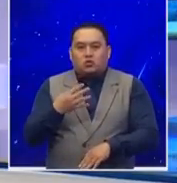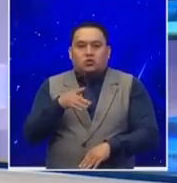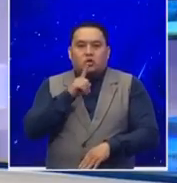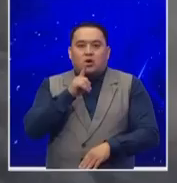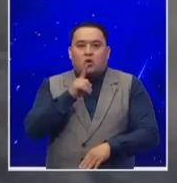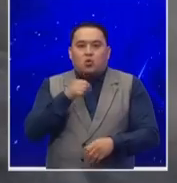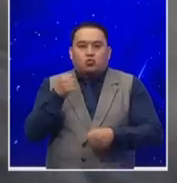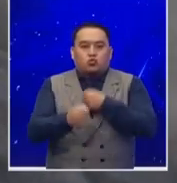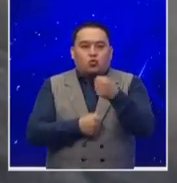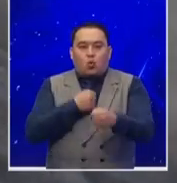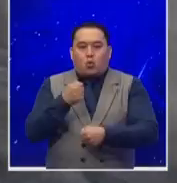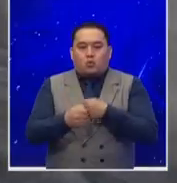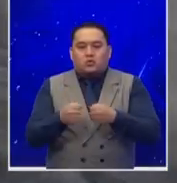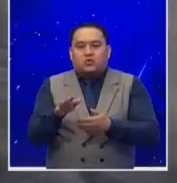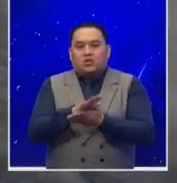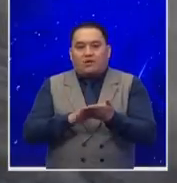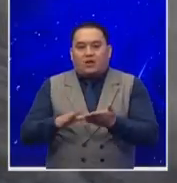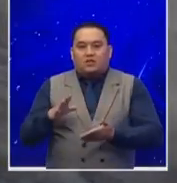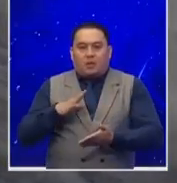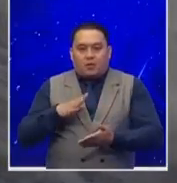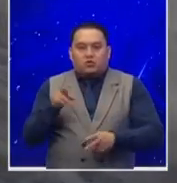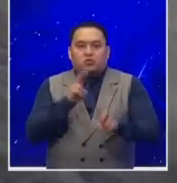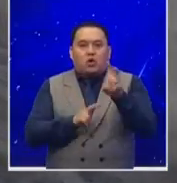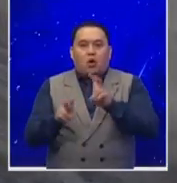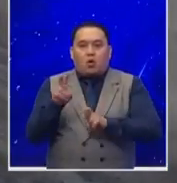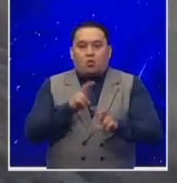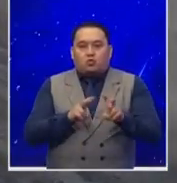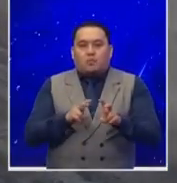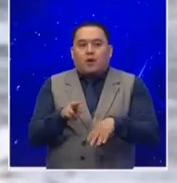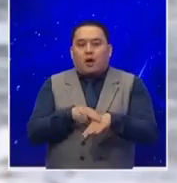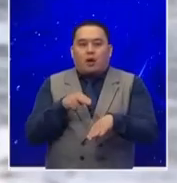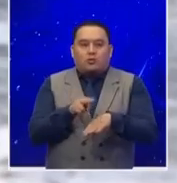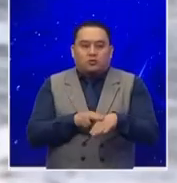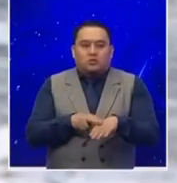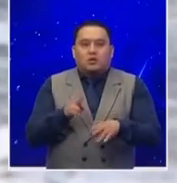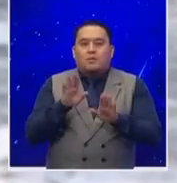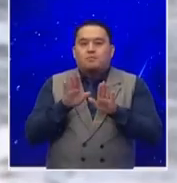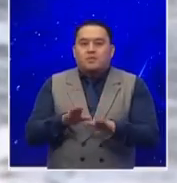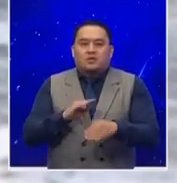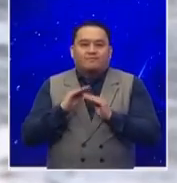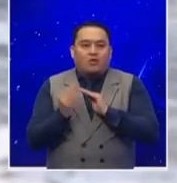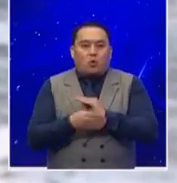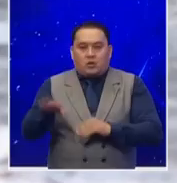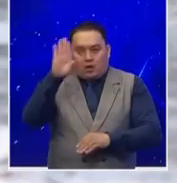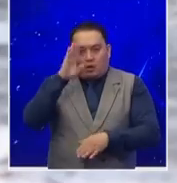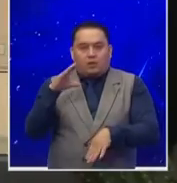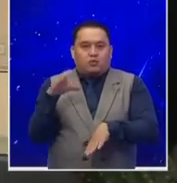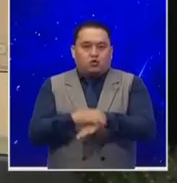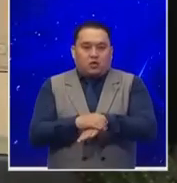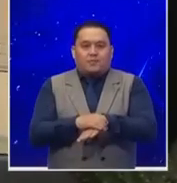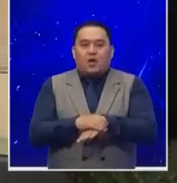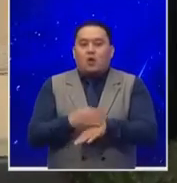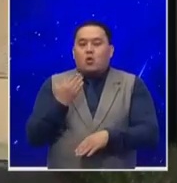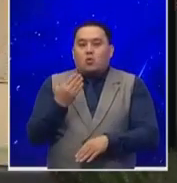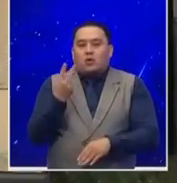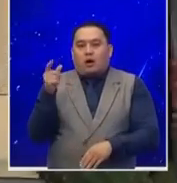тұрғын ұрып-соғу дерегі бойынша арызданған. Жедел іздестіру барысында тәртіп сақшылары қылмыс орнынан жасырынған ер адамды ұстады.